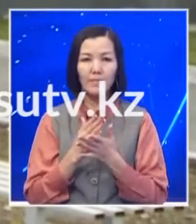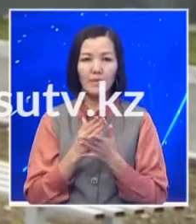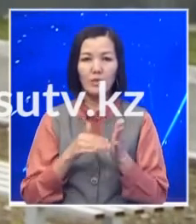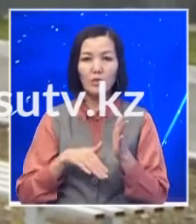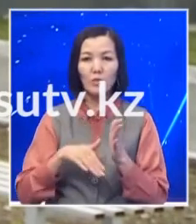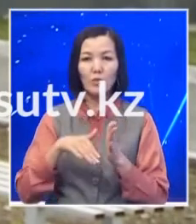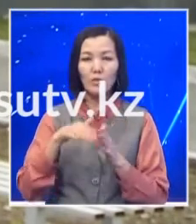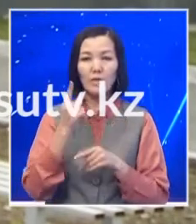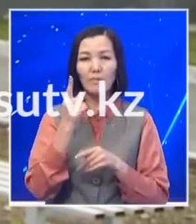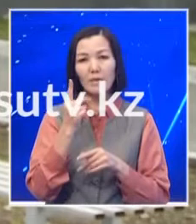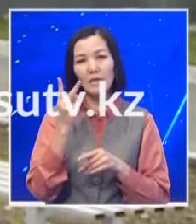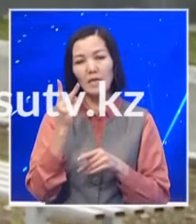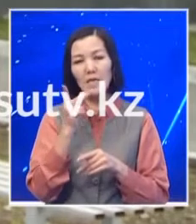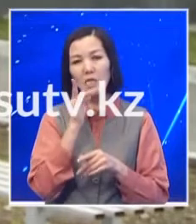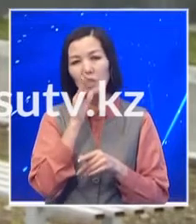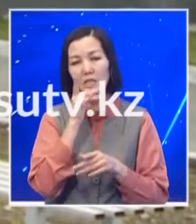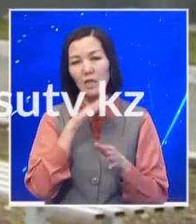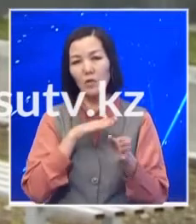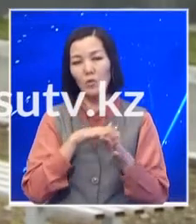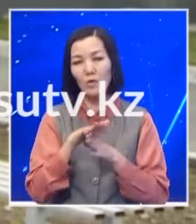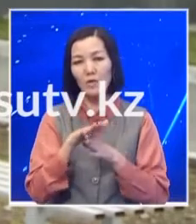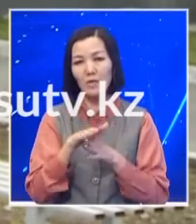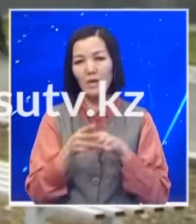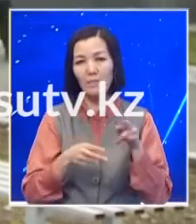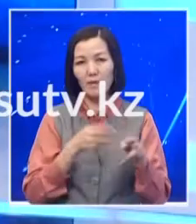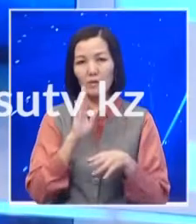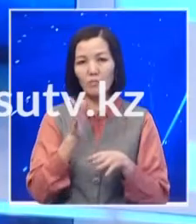кейін 1-2 жас шамасында жасаймыз.